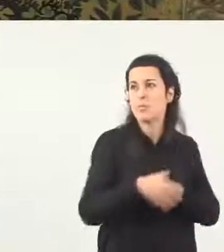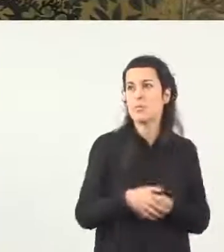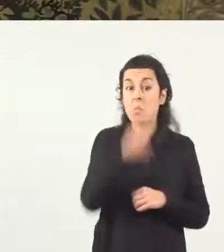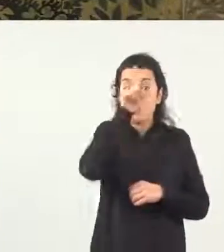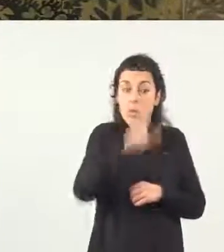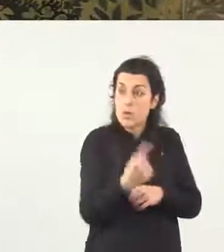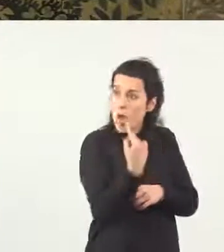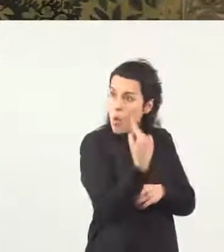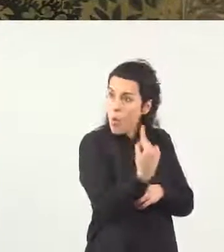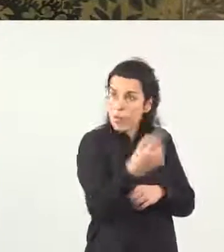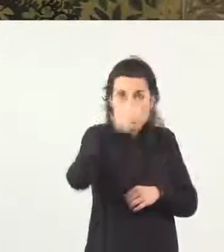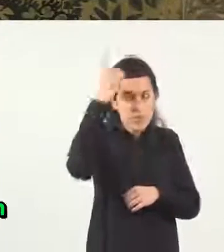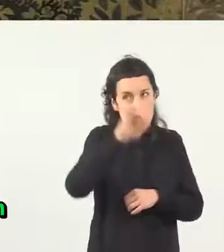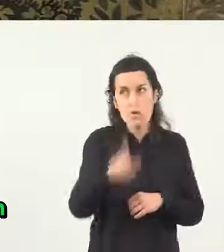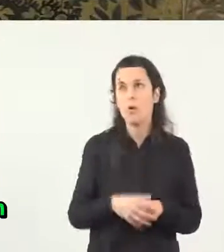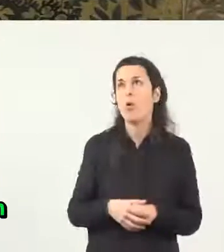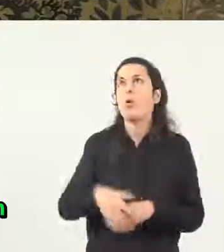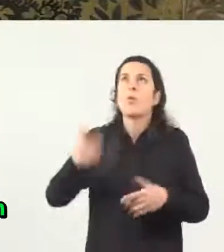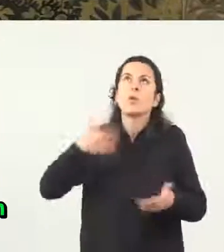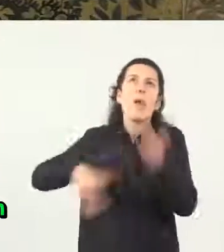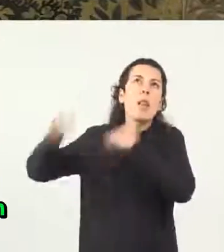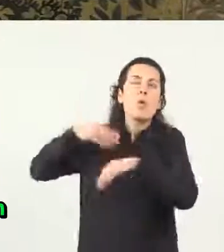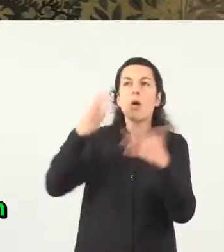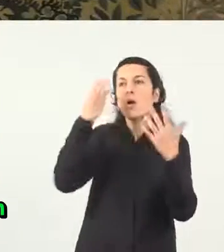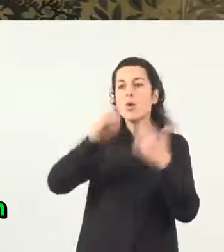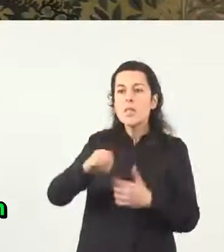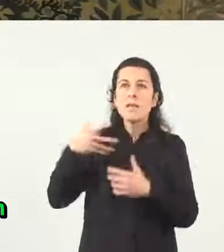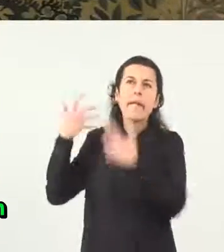autore batena da, elkarte batek egin zuen, 80.